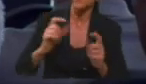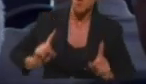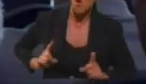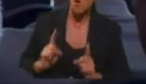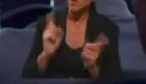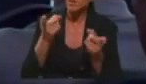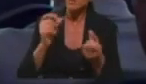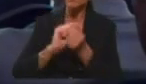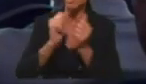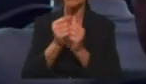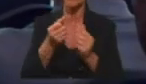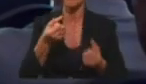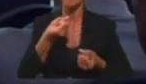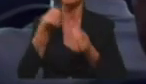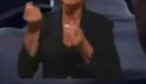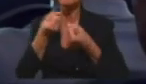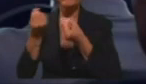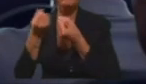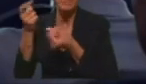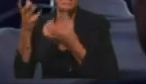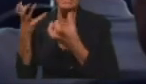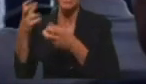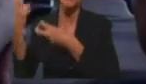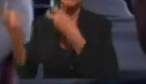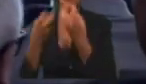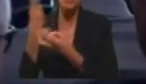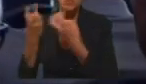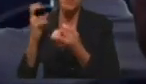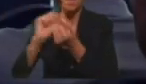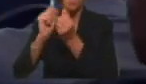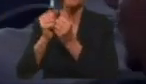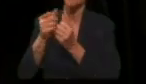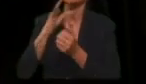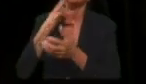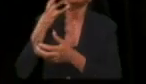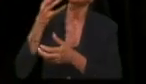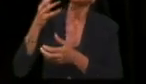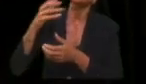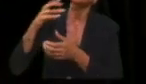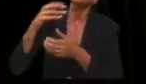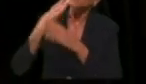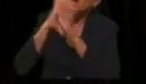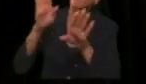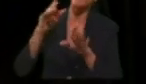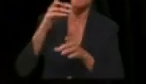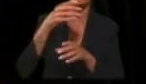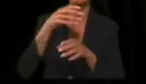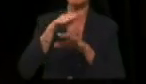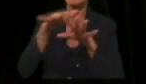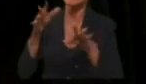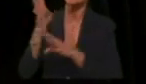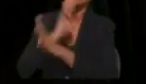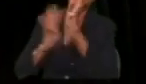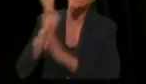czy przewoźnicy, jeżeli chcą szukać, czy przyciągać wielu pasażerów, no to powinni promować nie tylko same